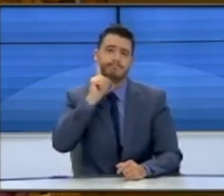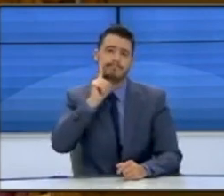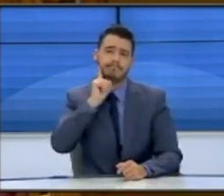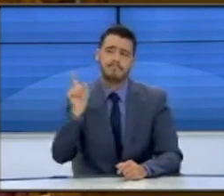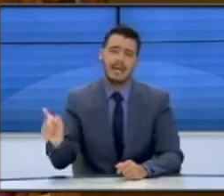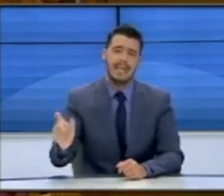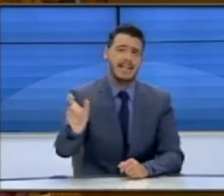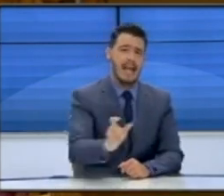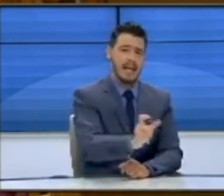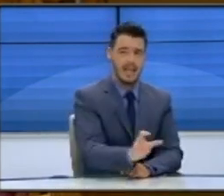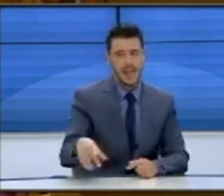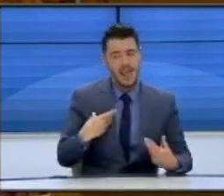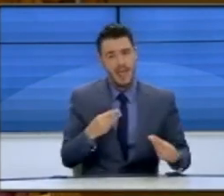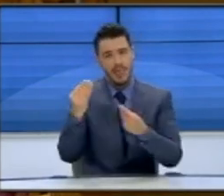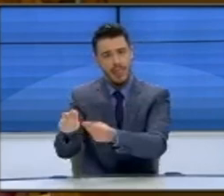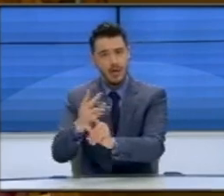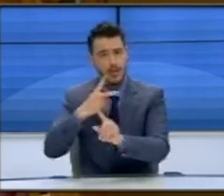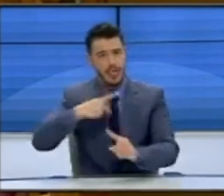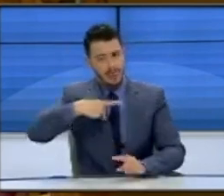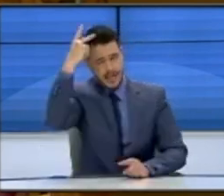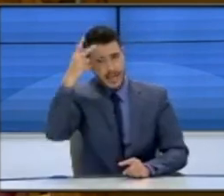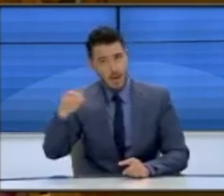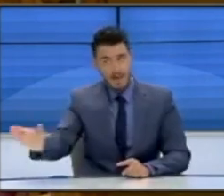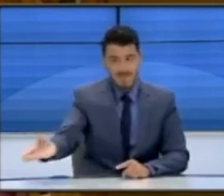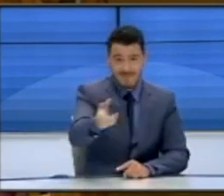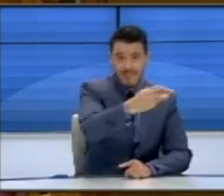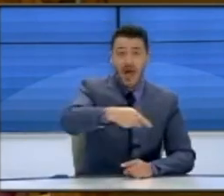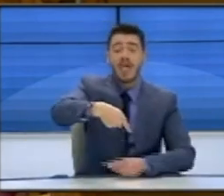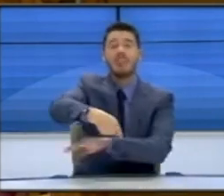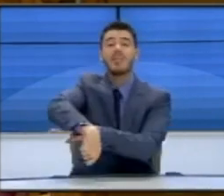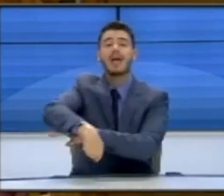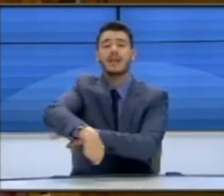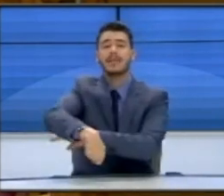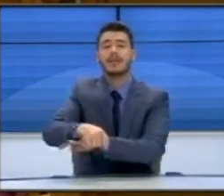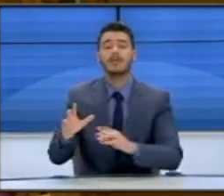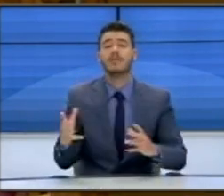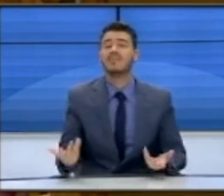στη δικαιοσύνη για να μπορέσουν να λύσουν